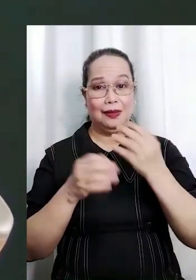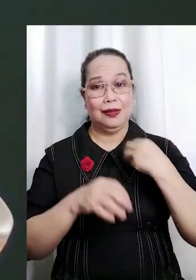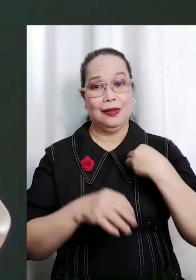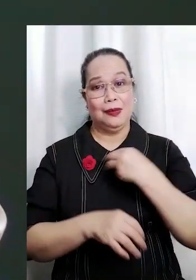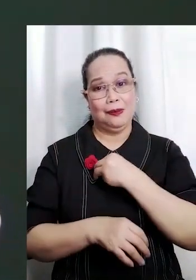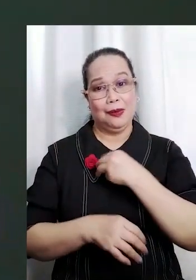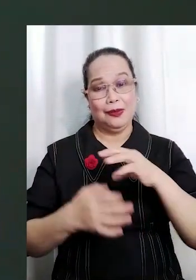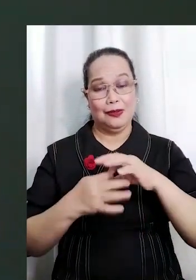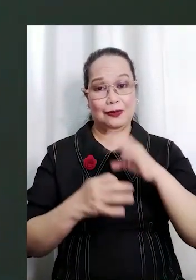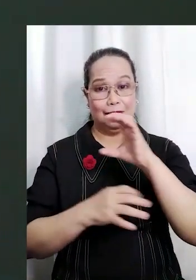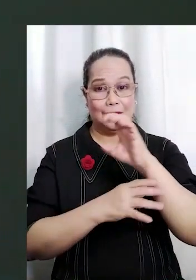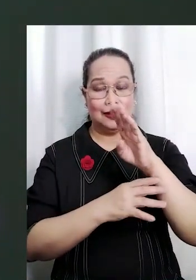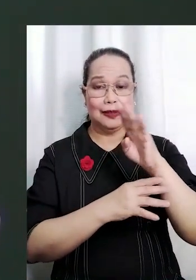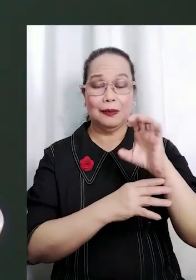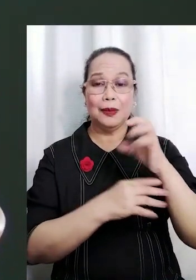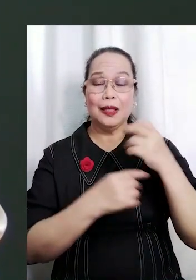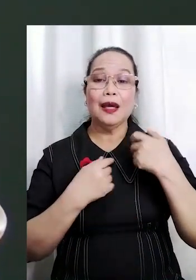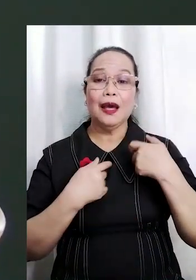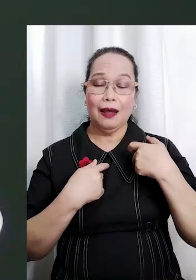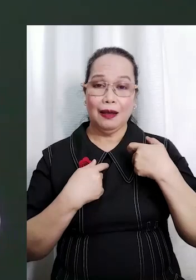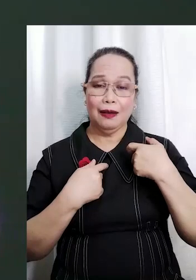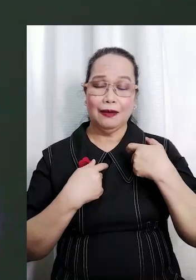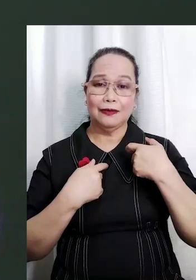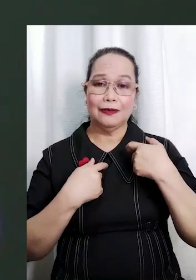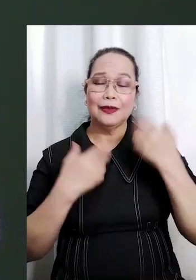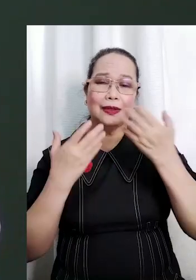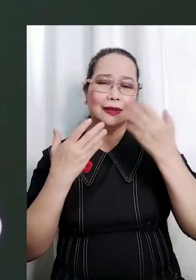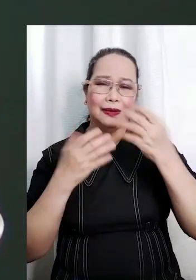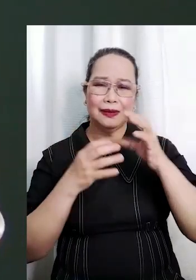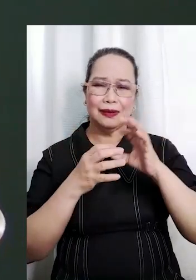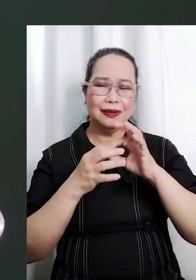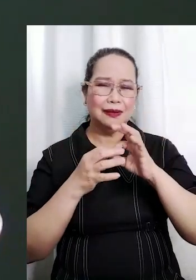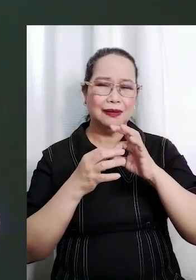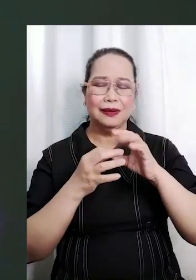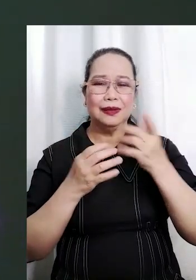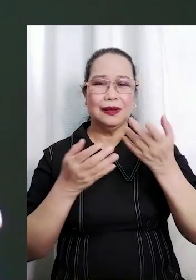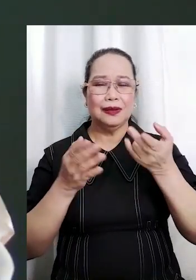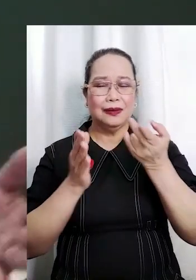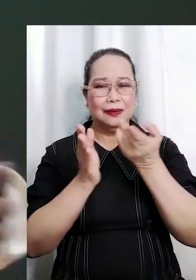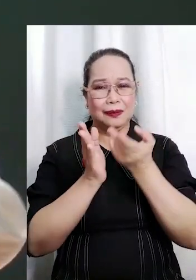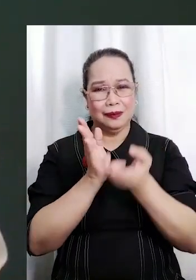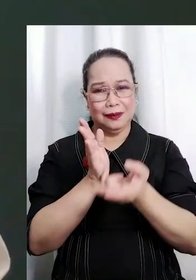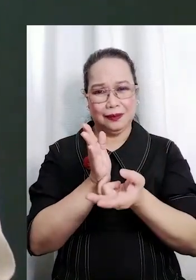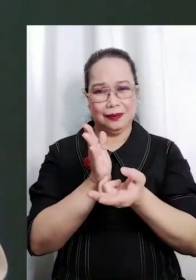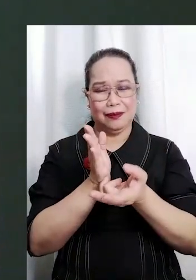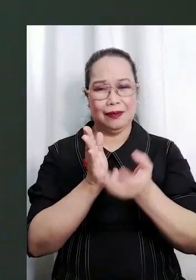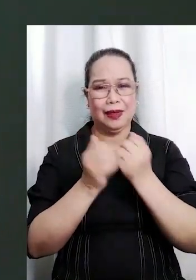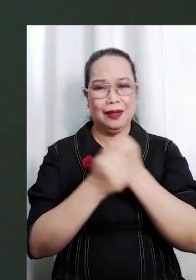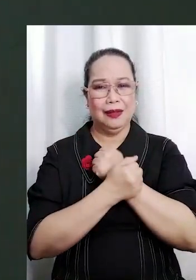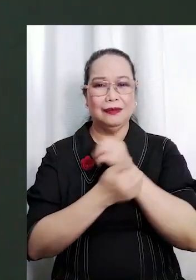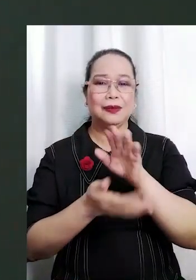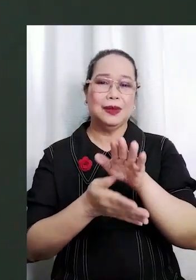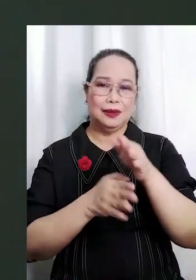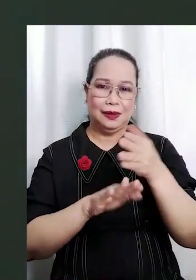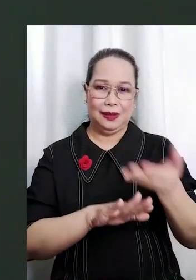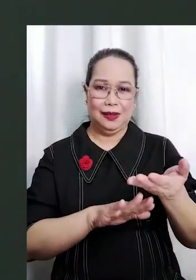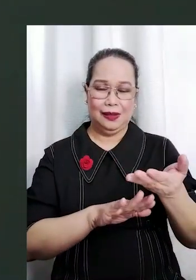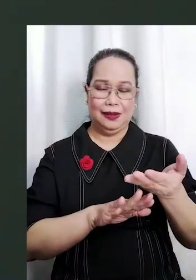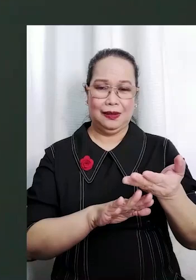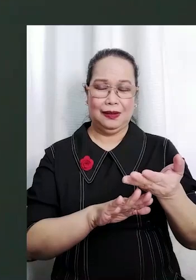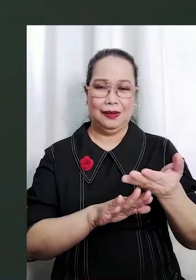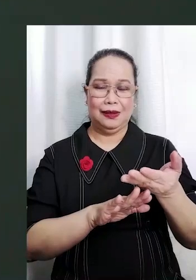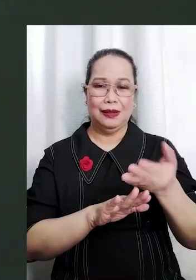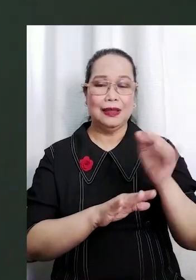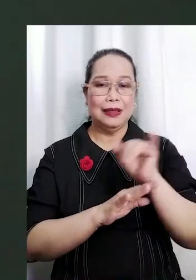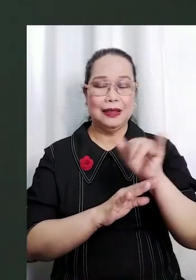dito sa CCBC, ginanap nila sa pagbuburol, sa pagyao ng kanilang mahal sa buhay, katulad